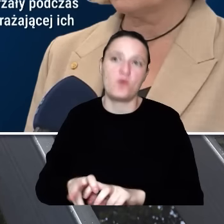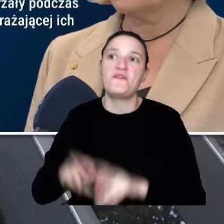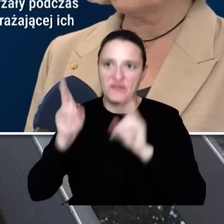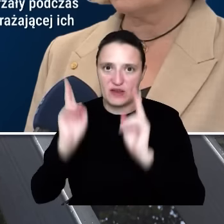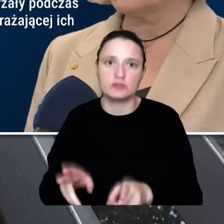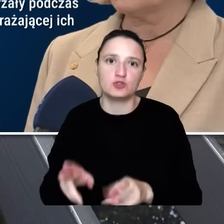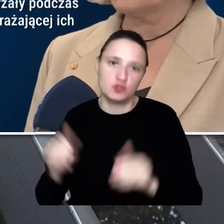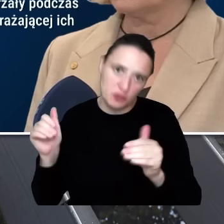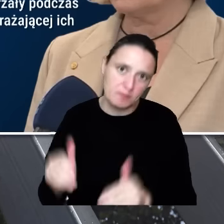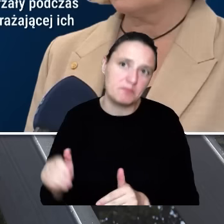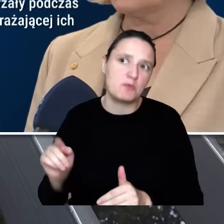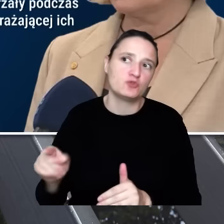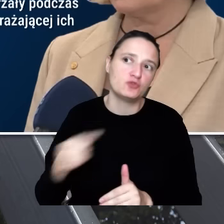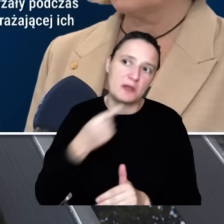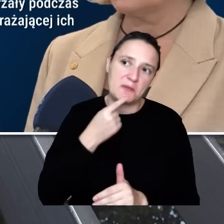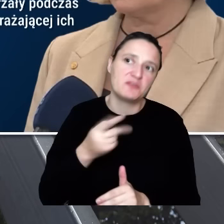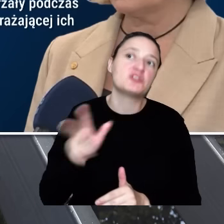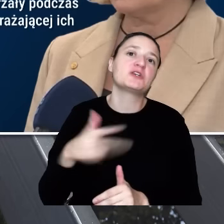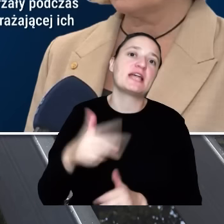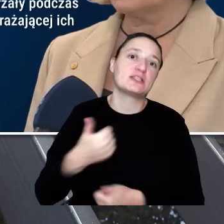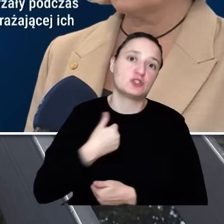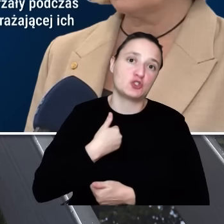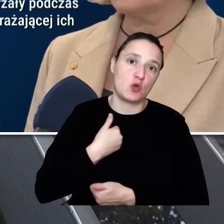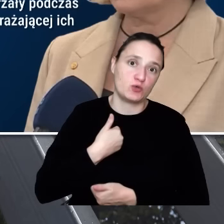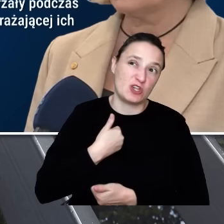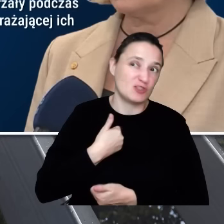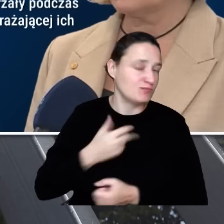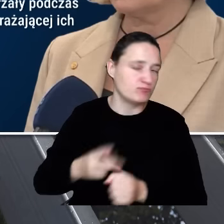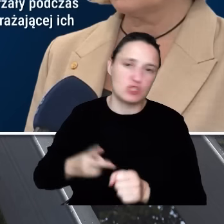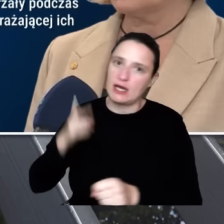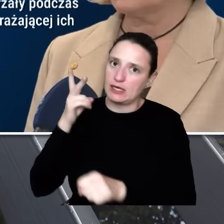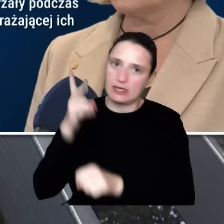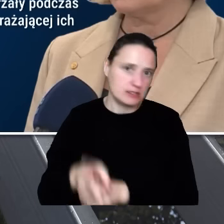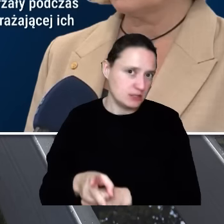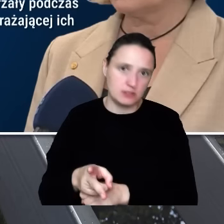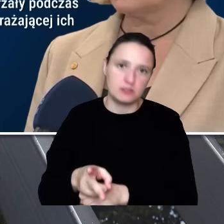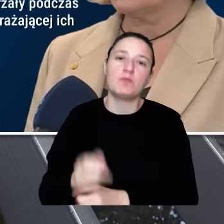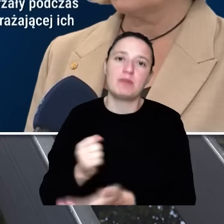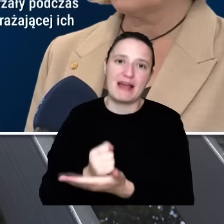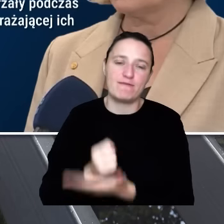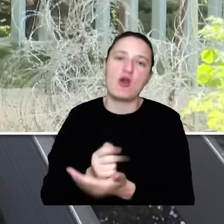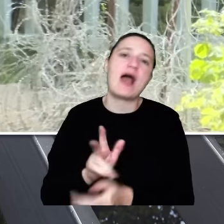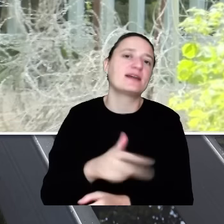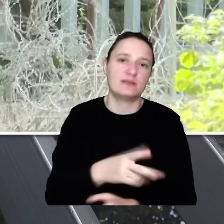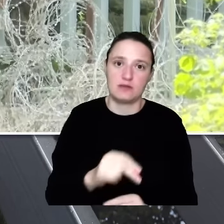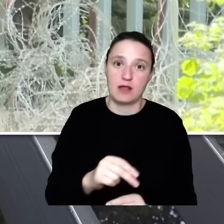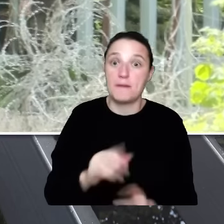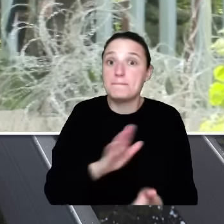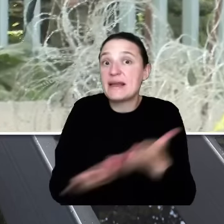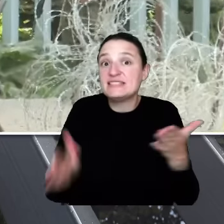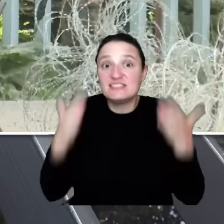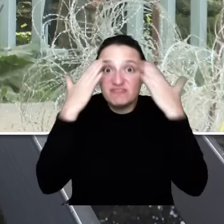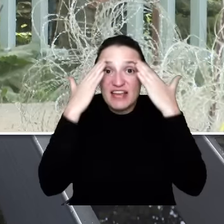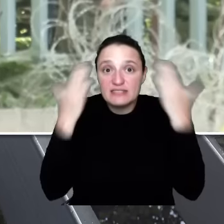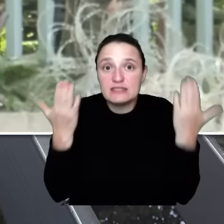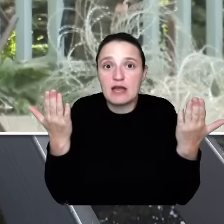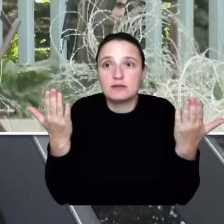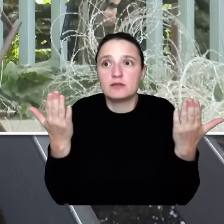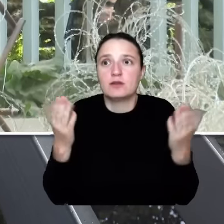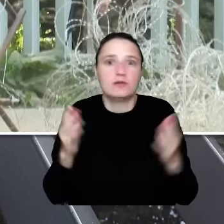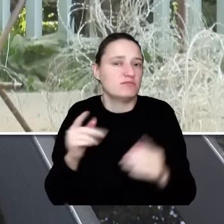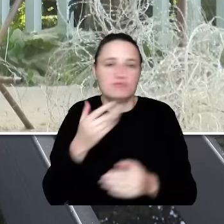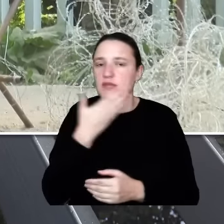można wskazywać, kiedy żołnierze przekroczyli swoje uprawnienia, nie. Bez tej wiedzy ja nie mam niestety